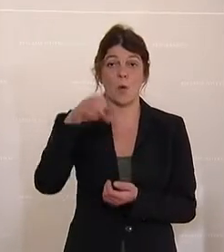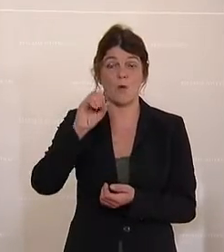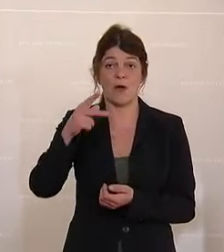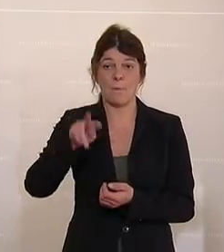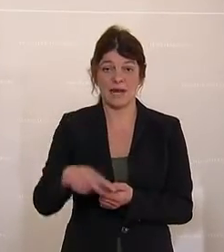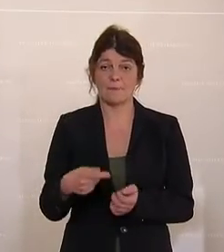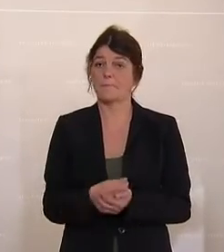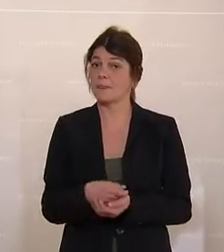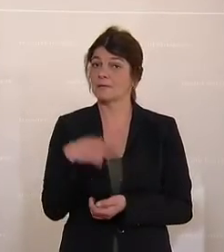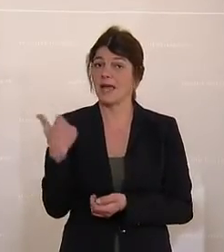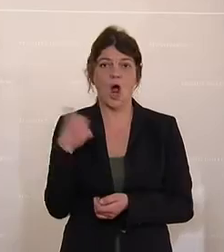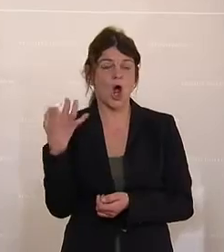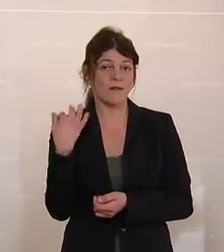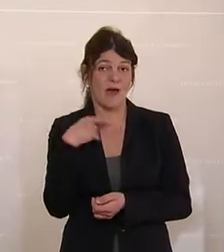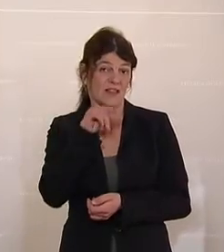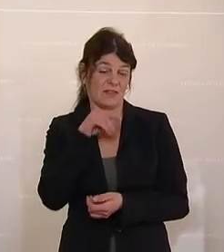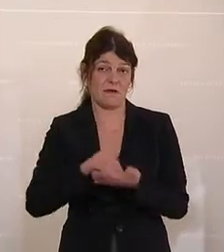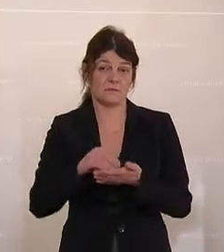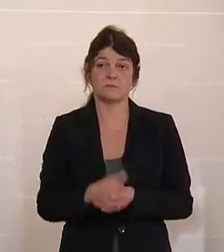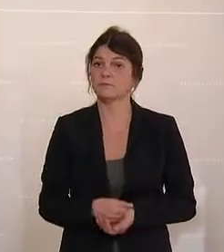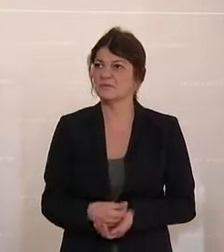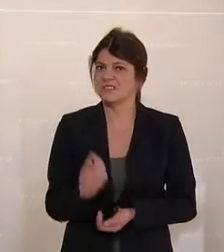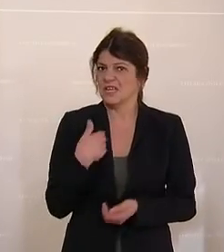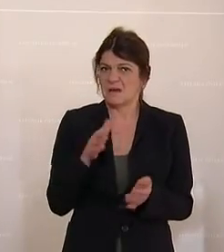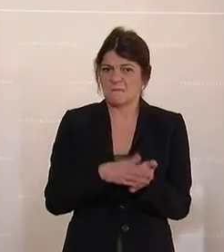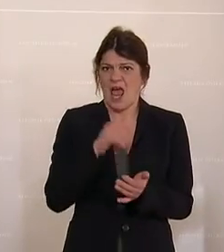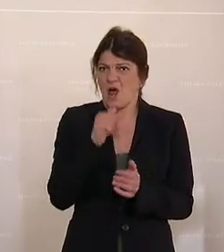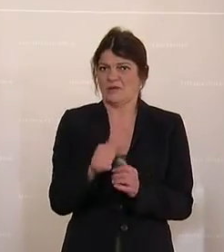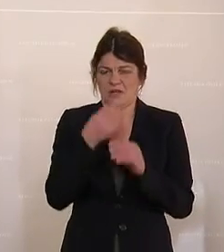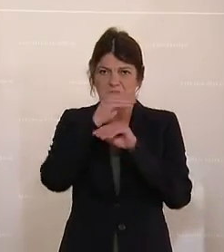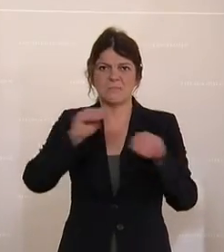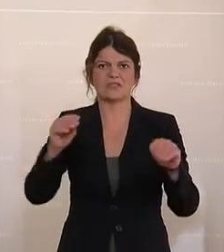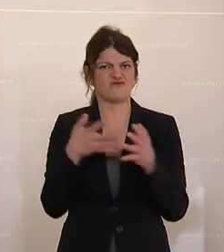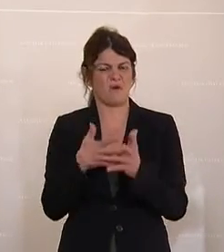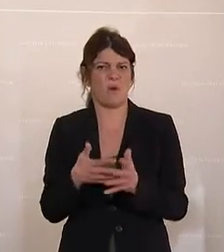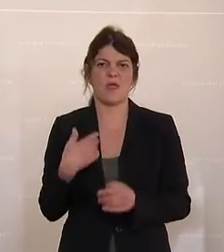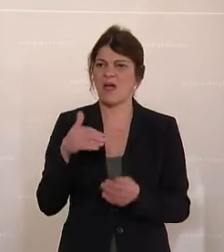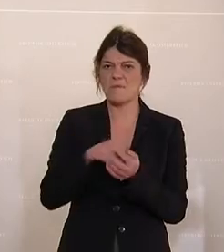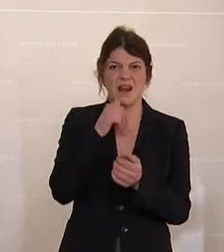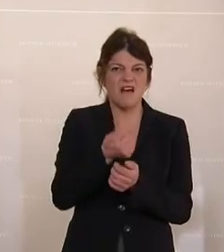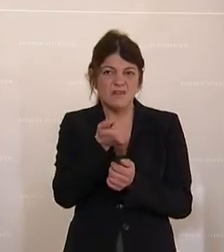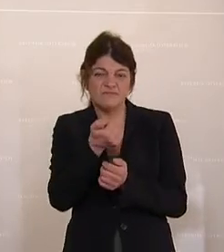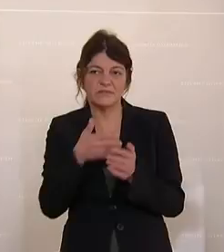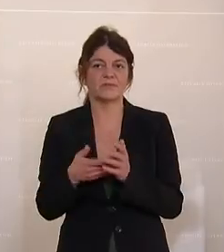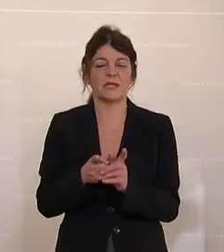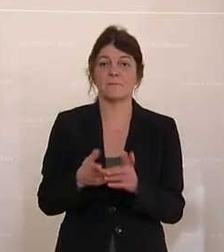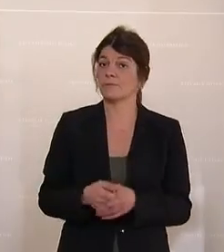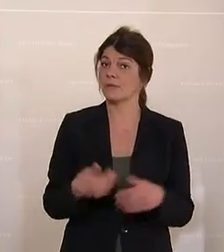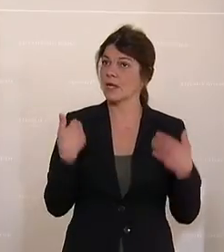der heute getwittert hat: Wir brauchen jetzt keine Message-Control, schon gar keine Remote-Control. Wir brauchen